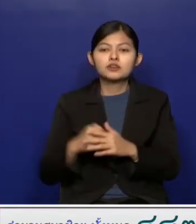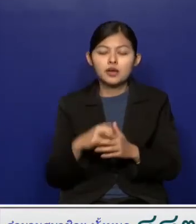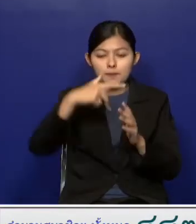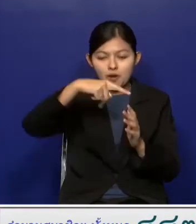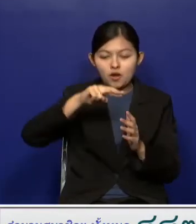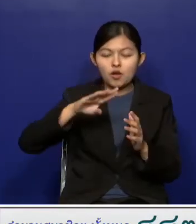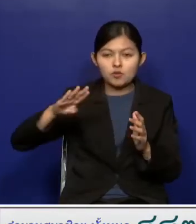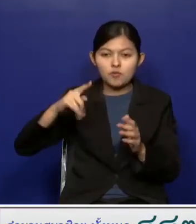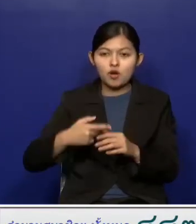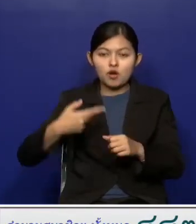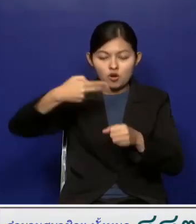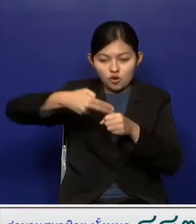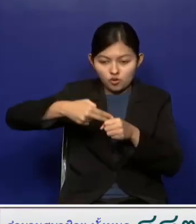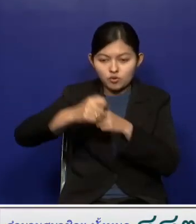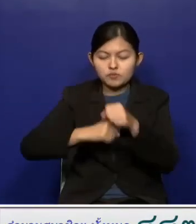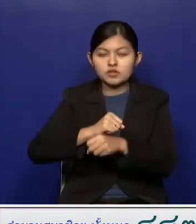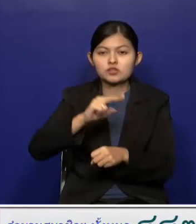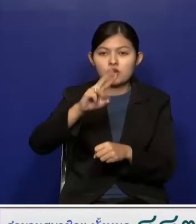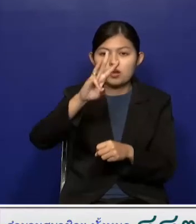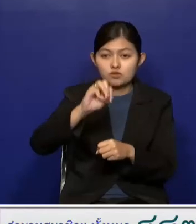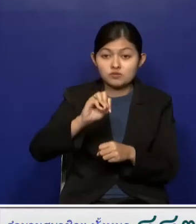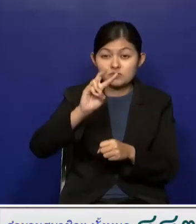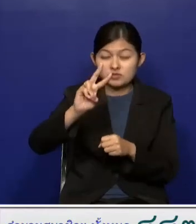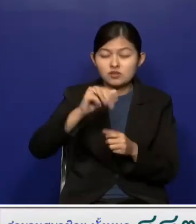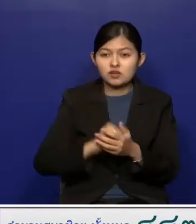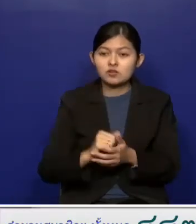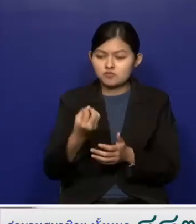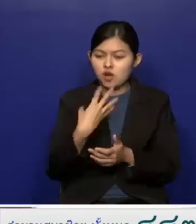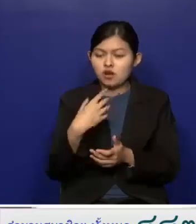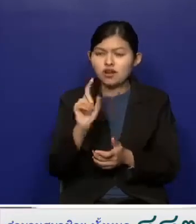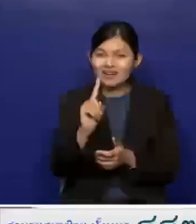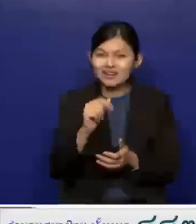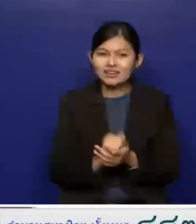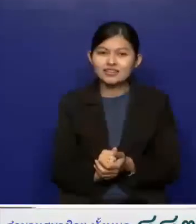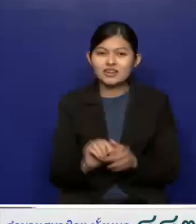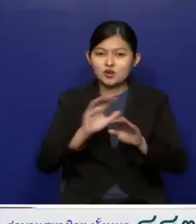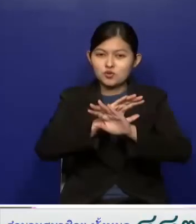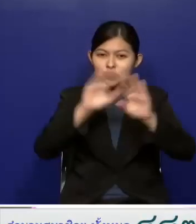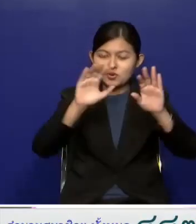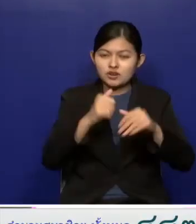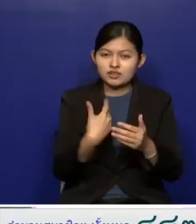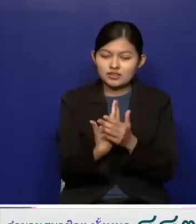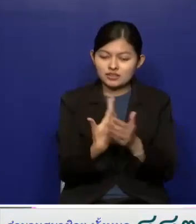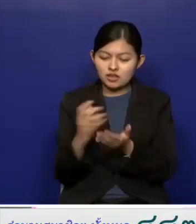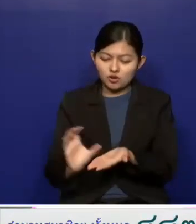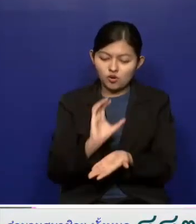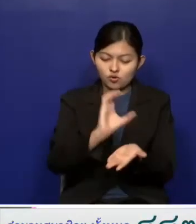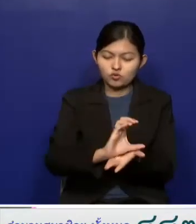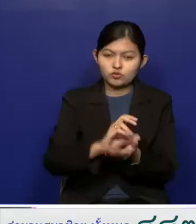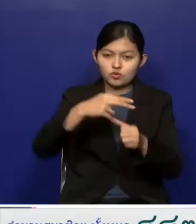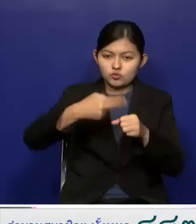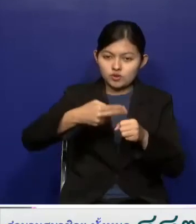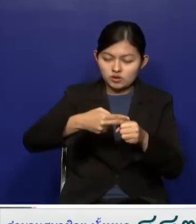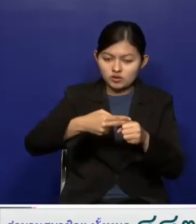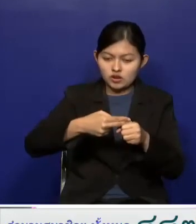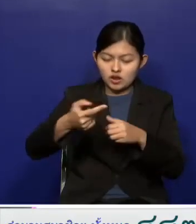องทุนน้ำมันเชื้อเพลิงปี2562ที่บอกว่ายกเลิกการนำเงินกองทุนน้ำมันเชื้อเพลิงไปอุดหนุนเ